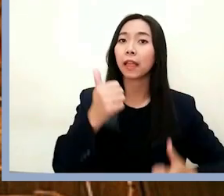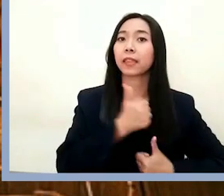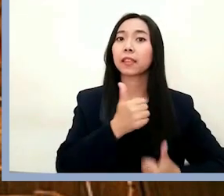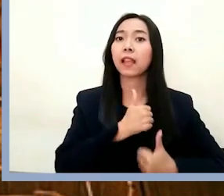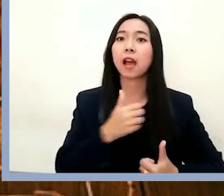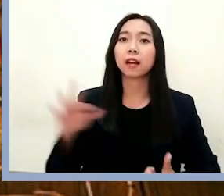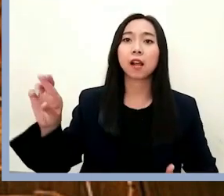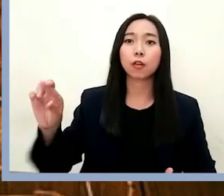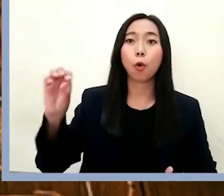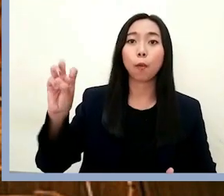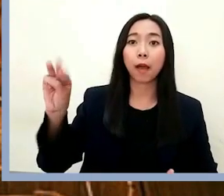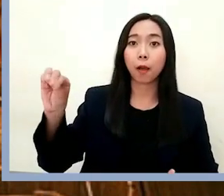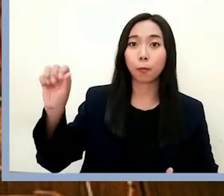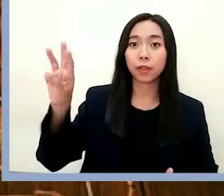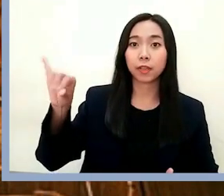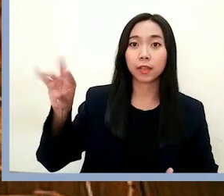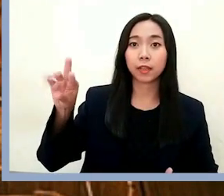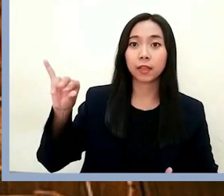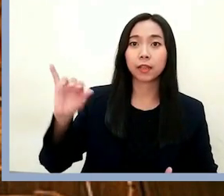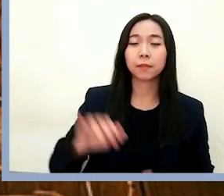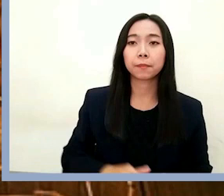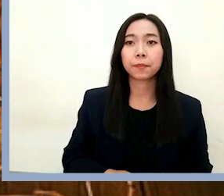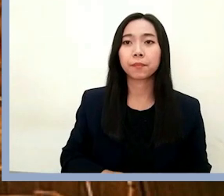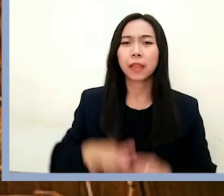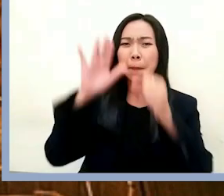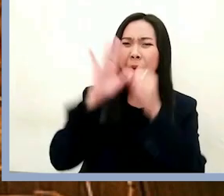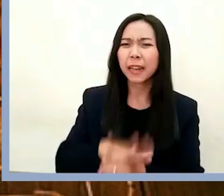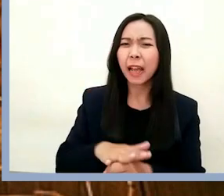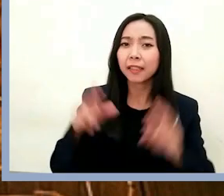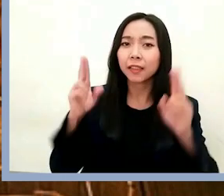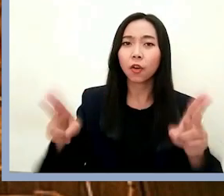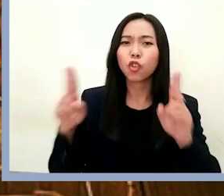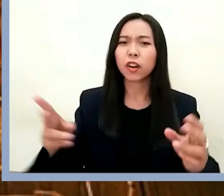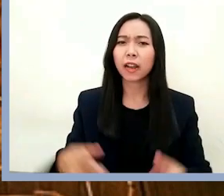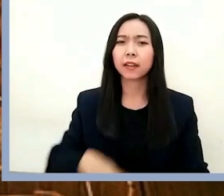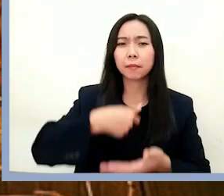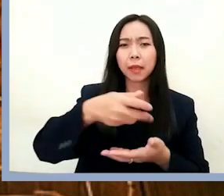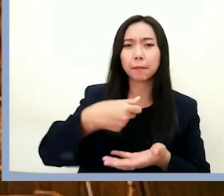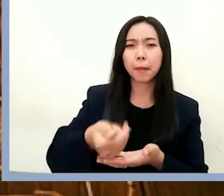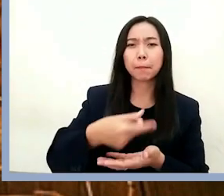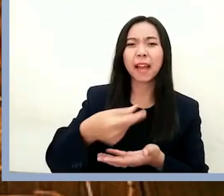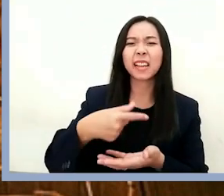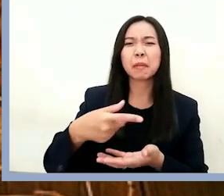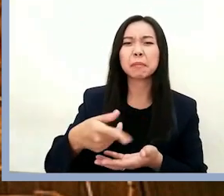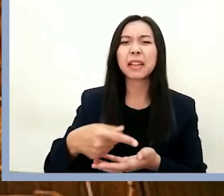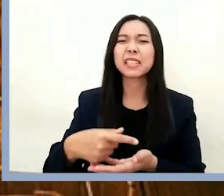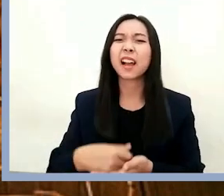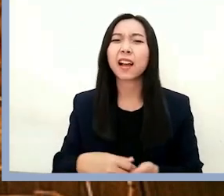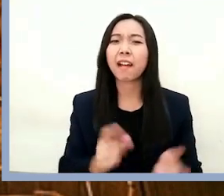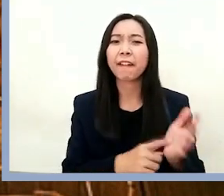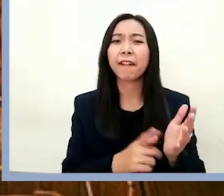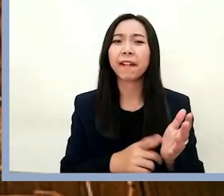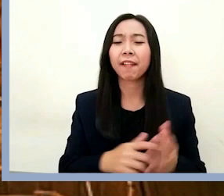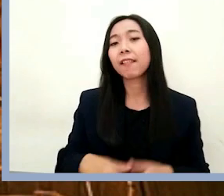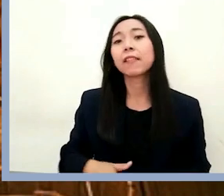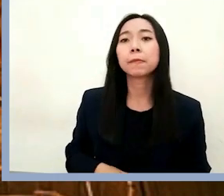menekan orang-orang yang membayar pajak dan kita tahu bahwa orang bangsa Romawi itu